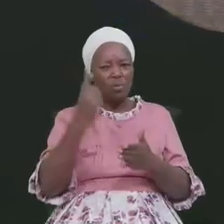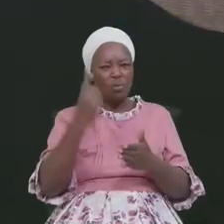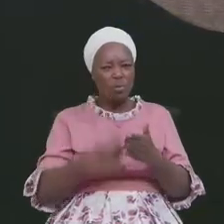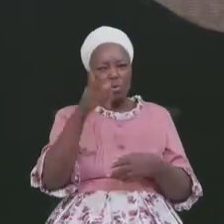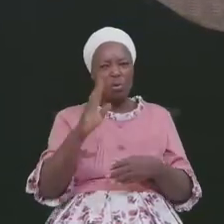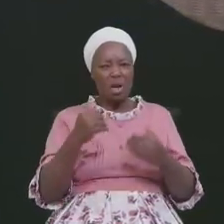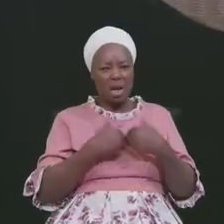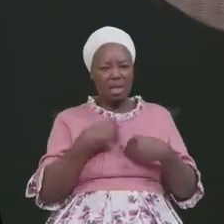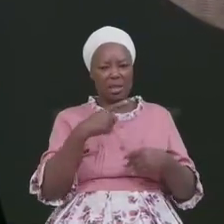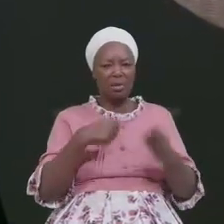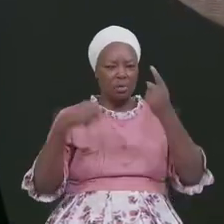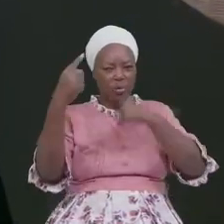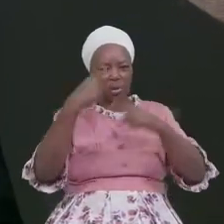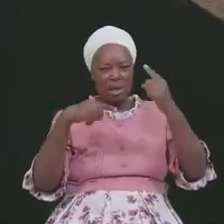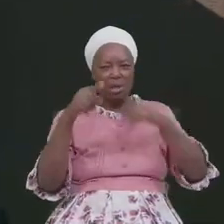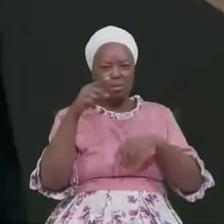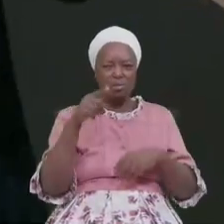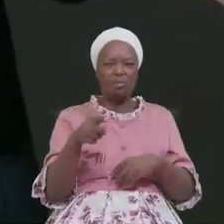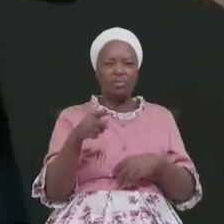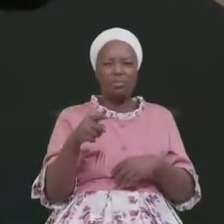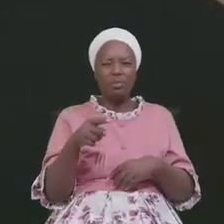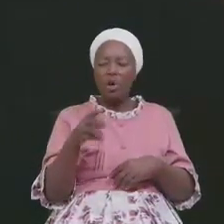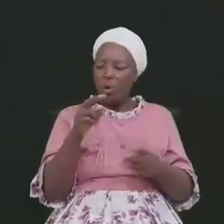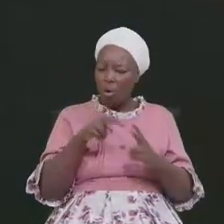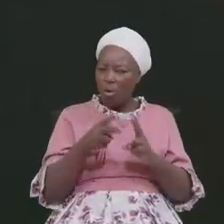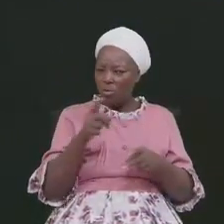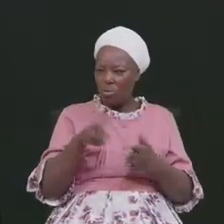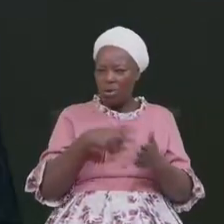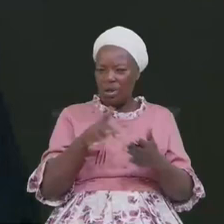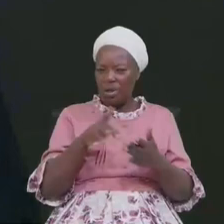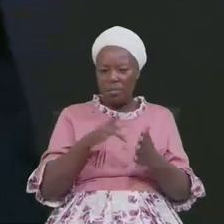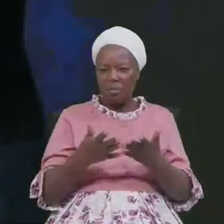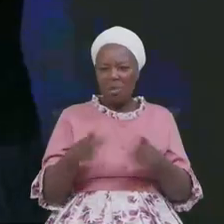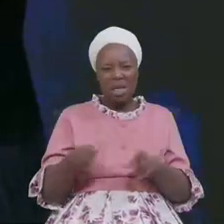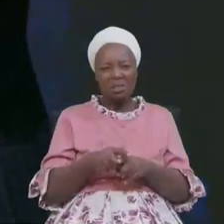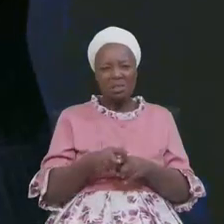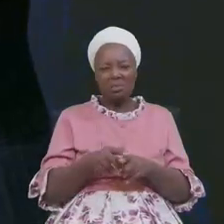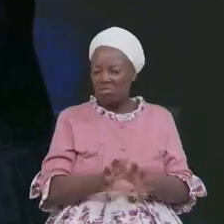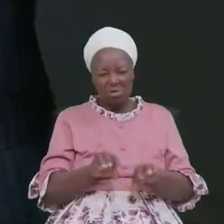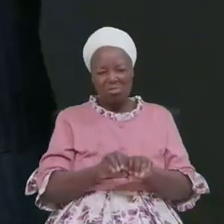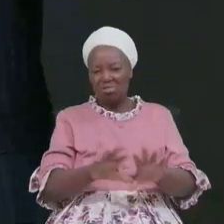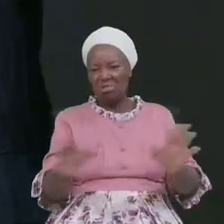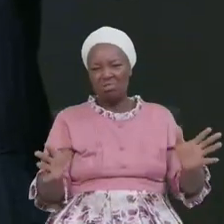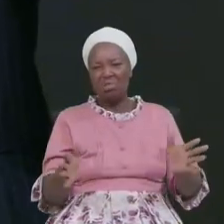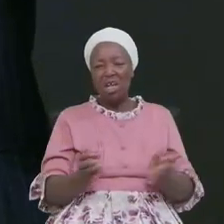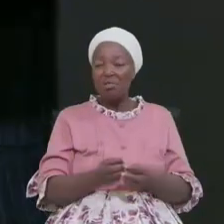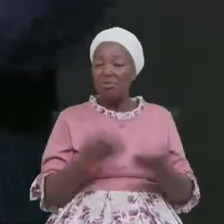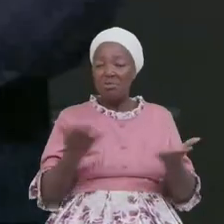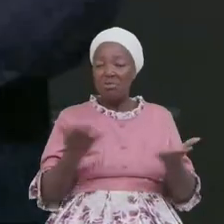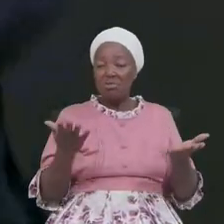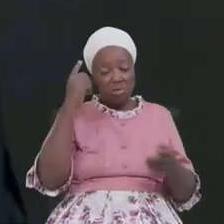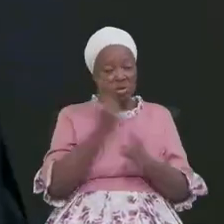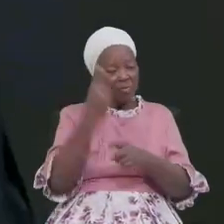sujet, ou bien tu lis la Bible comme un livre général pour tout le monde, et